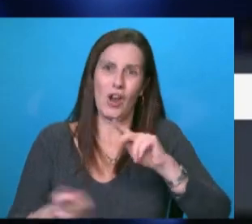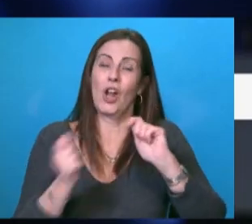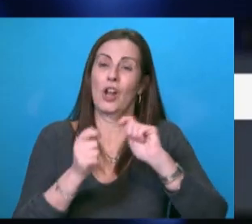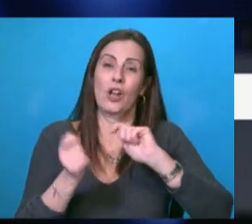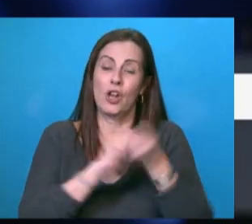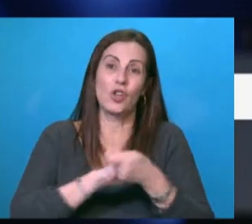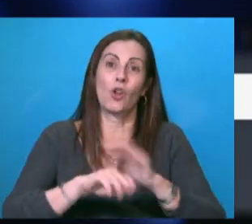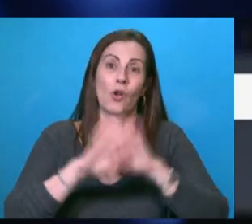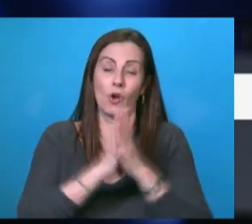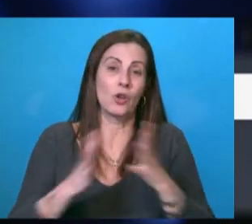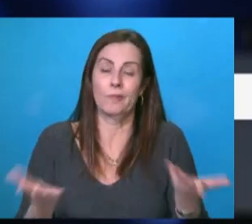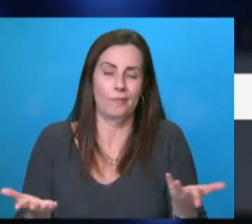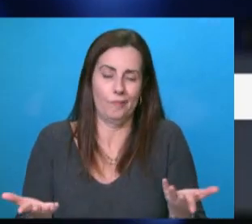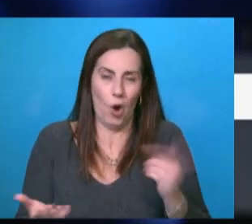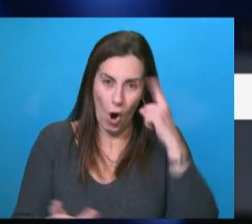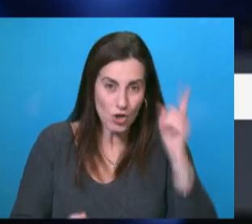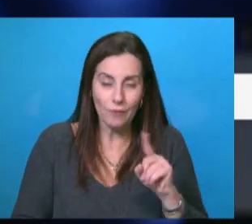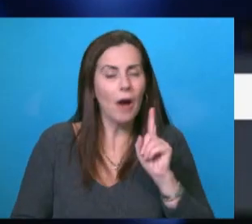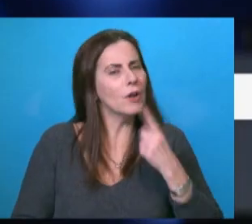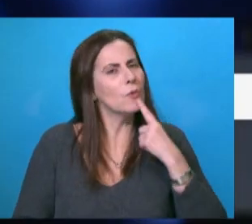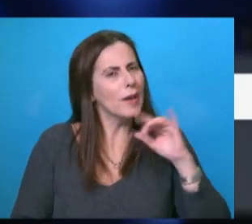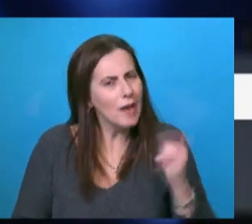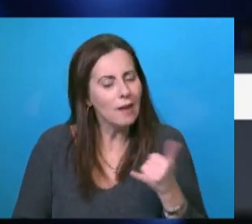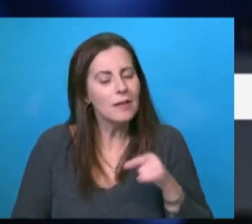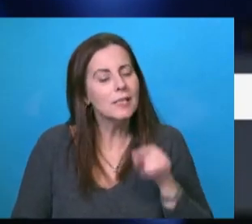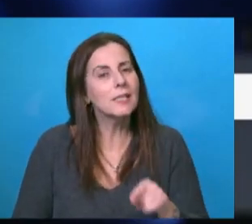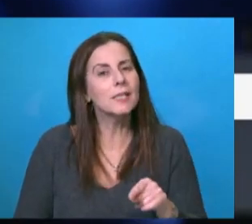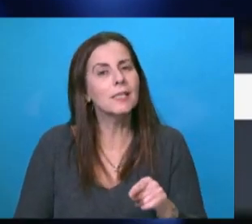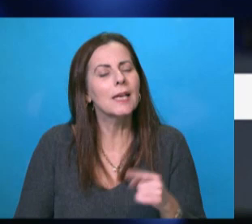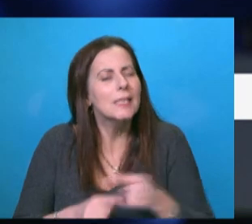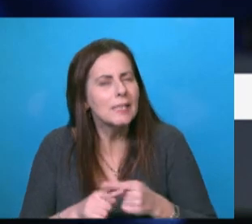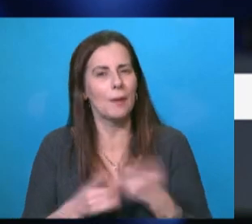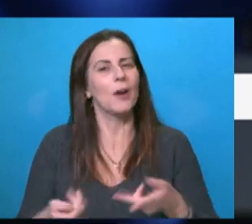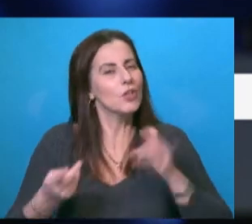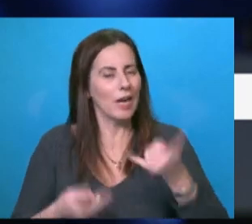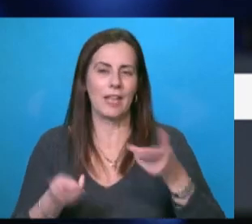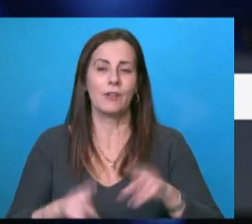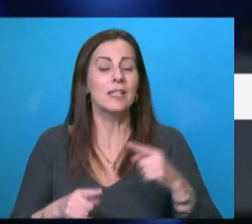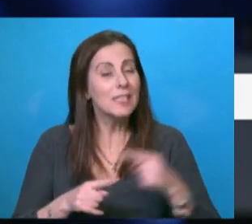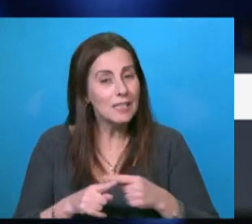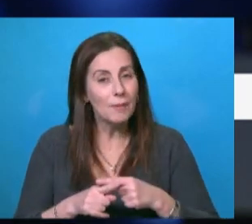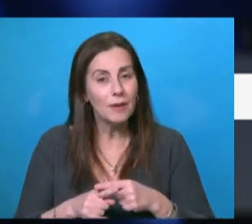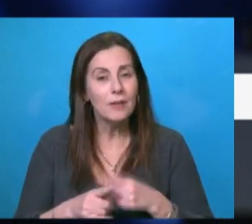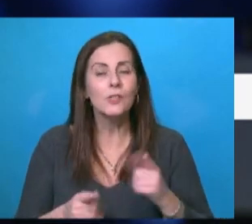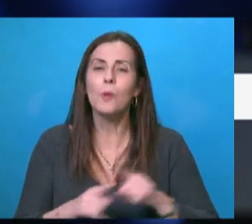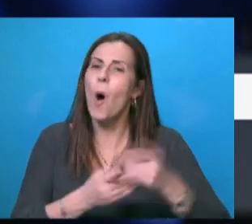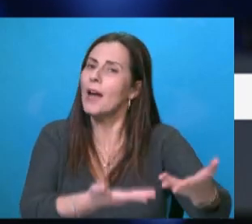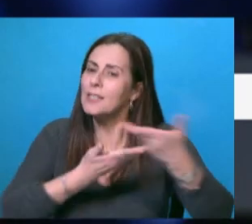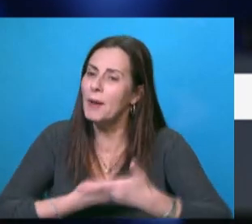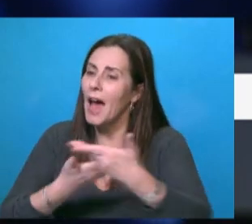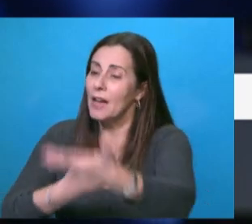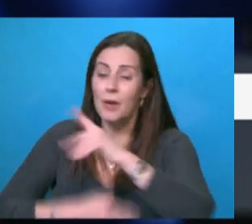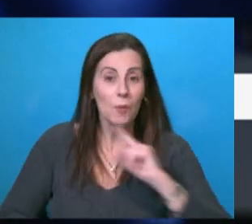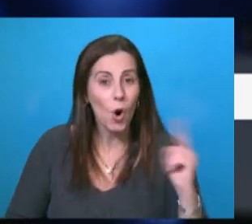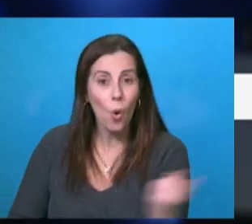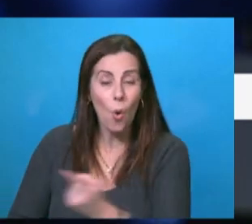אותנו מאיזשהו משהו. אבל אני אומרת, זה סימן שאפשר, זה סימן, זו הזמנה. שאם כולנו נשים